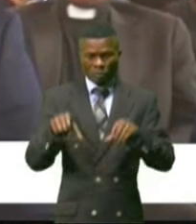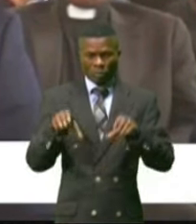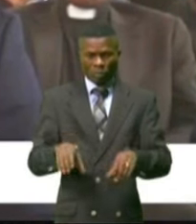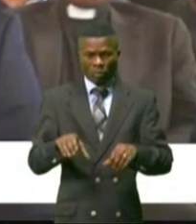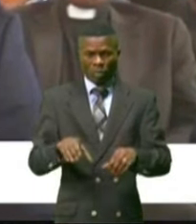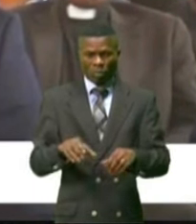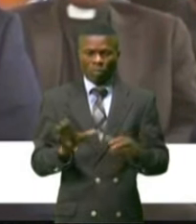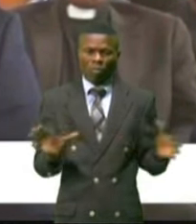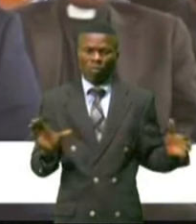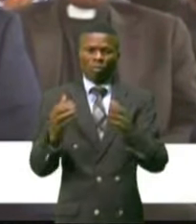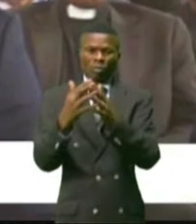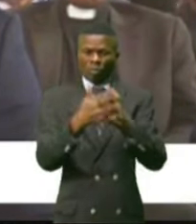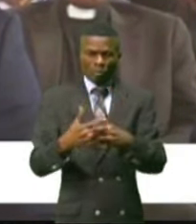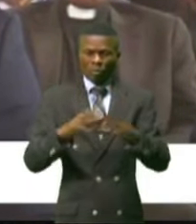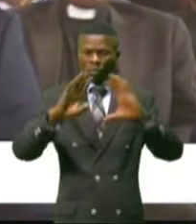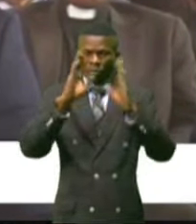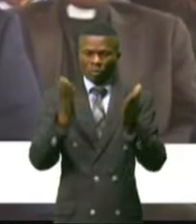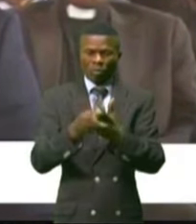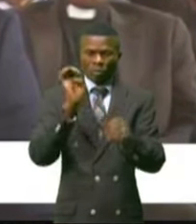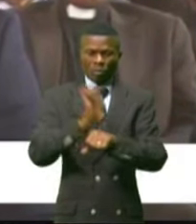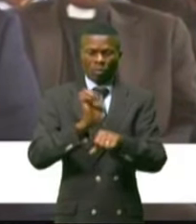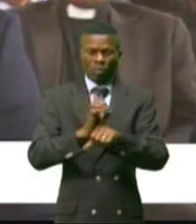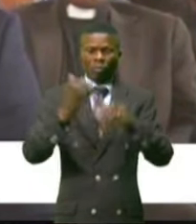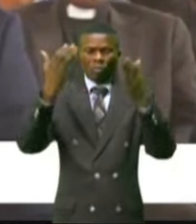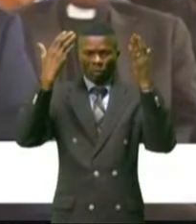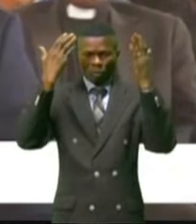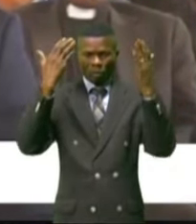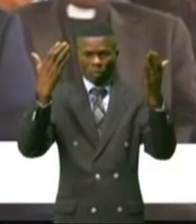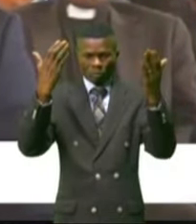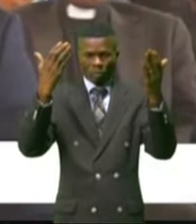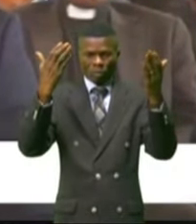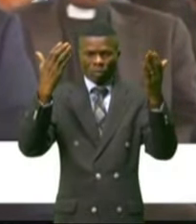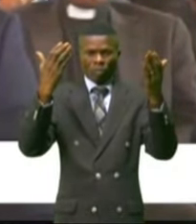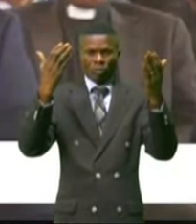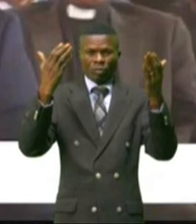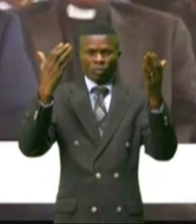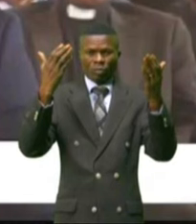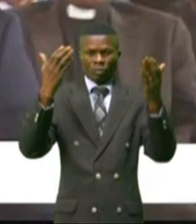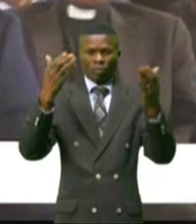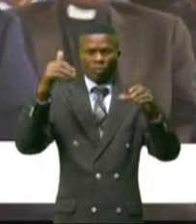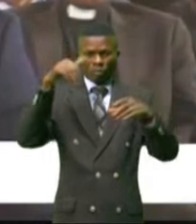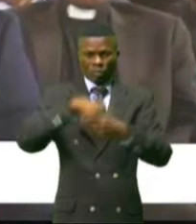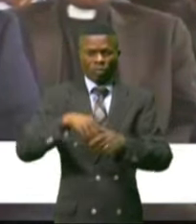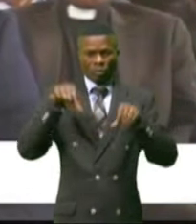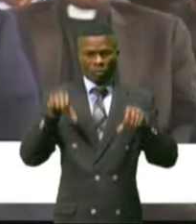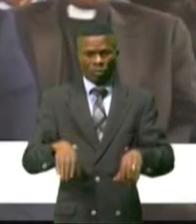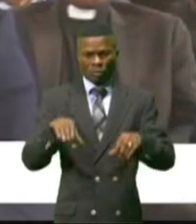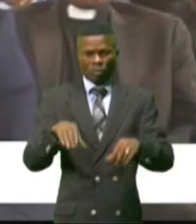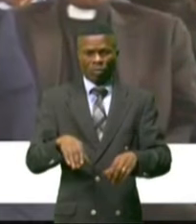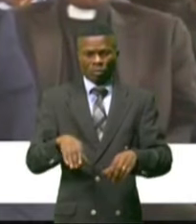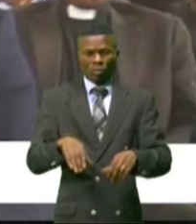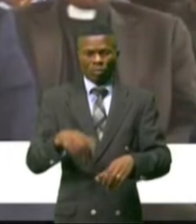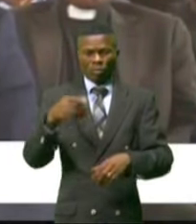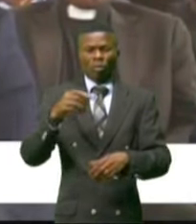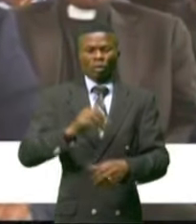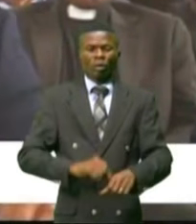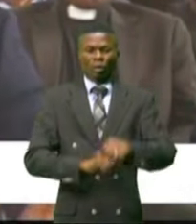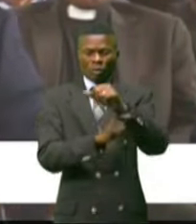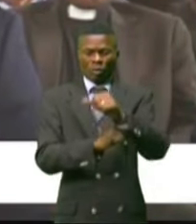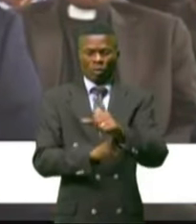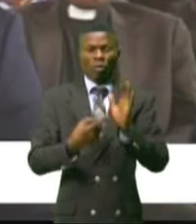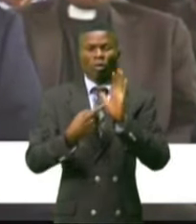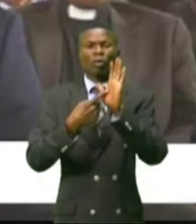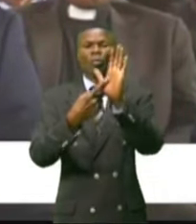en collaboration avec toutes les églises de Dieu qui sont au Congo sera pour l'église une